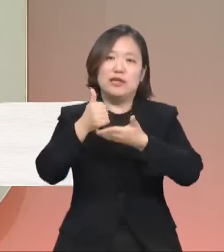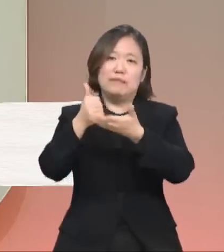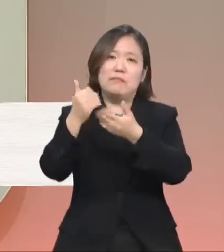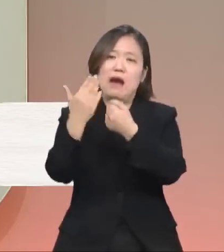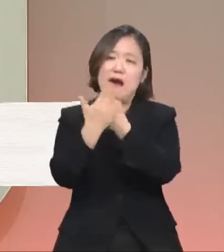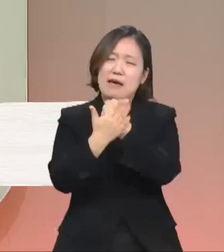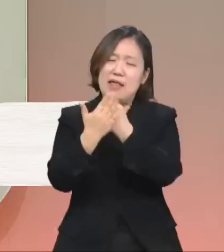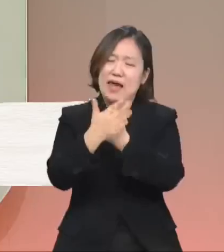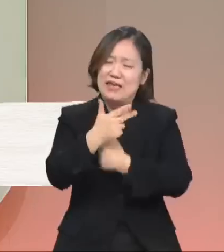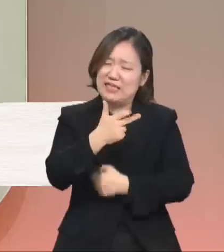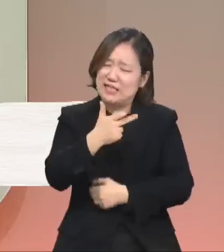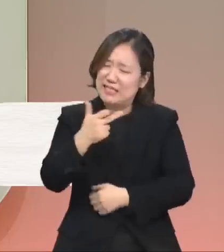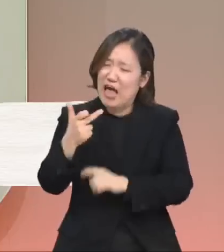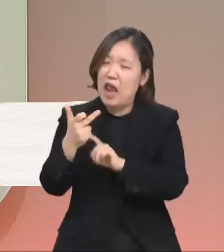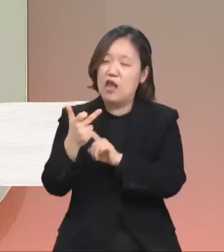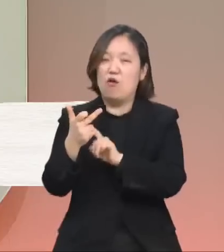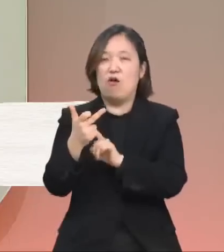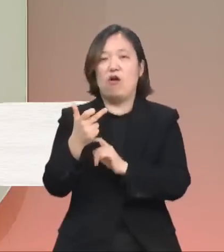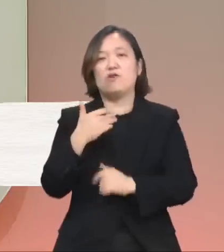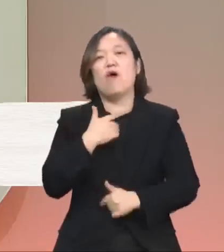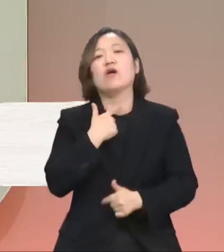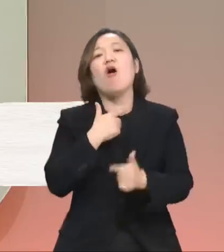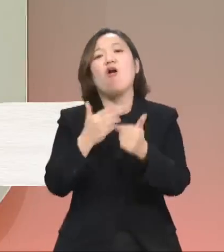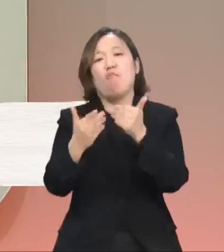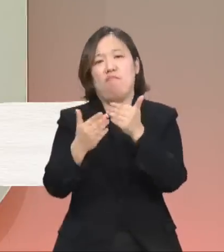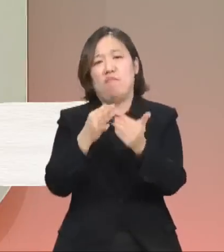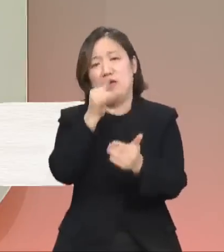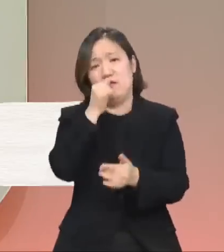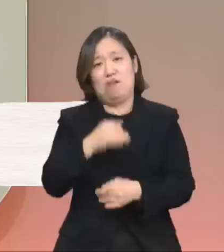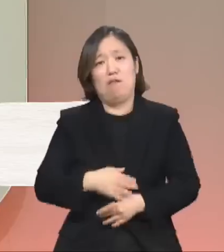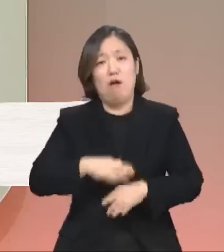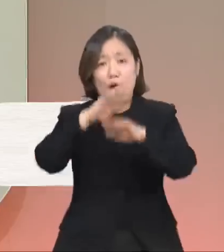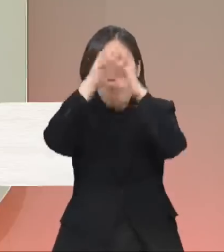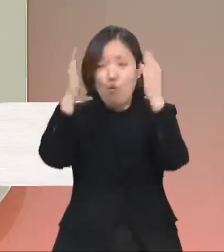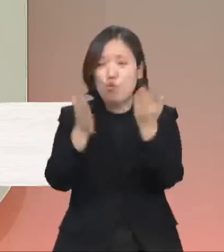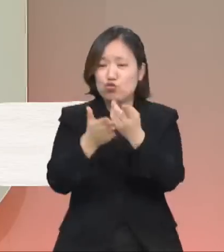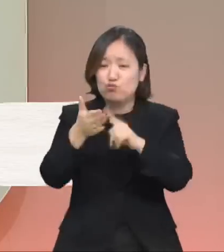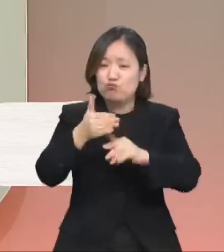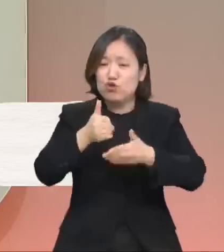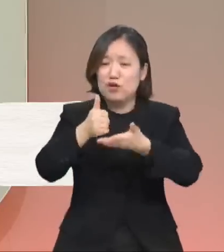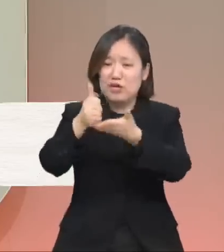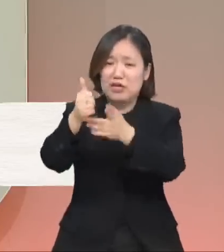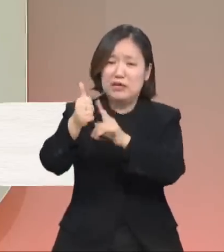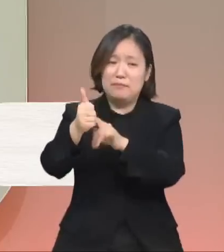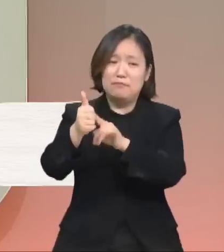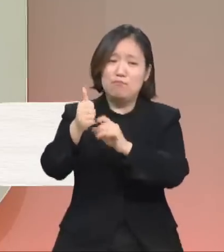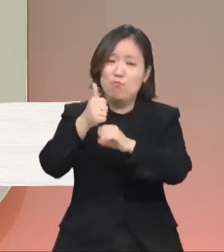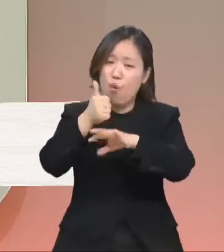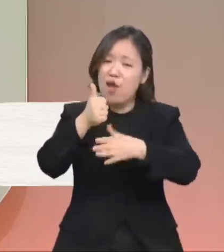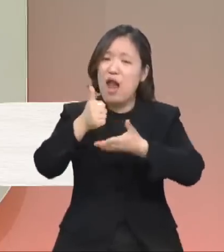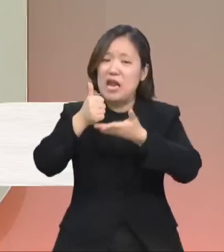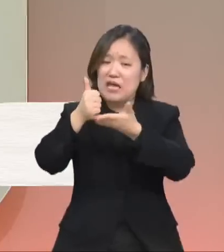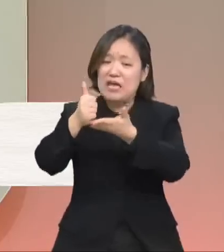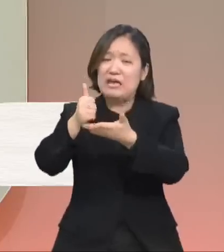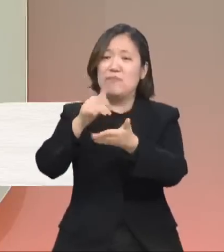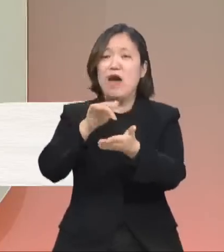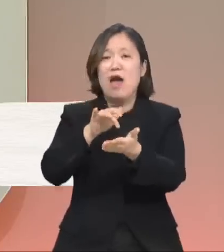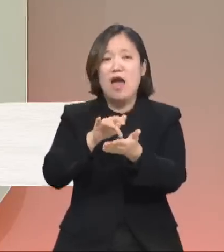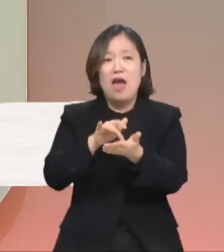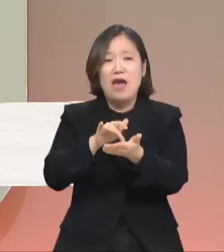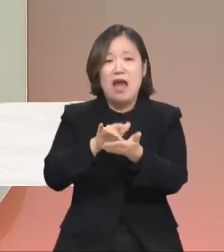모든 불보살님 모든 신중님 약사여래 부처님 기적을